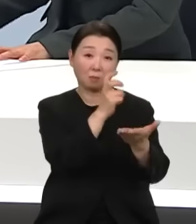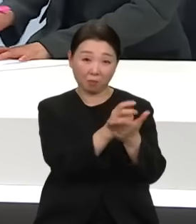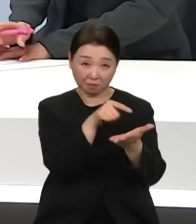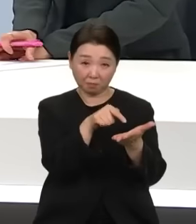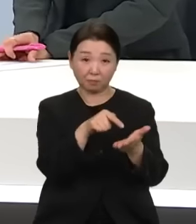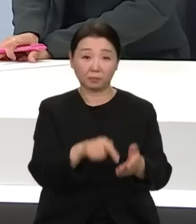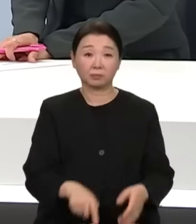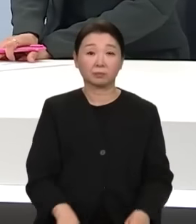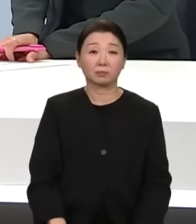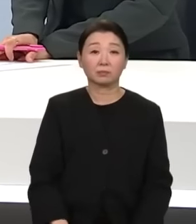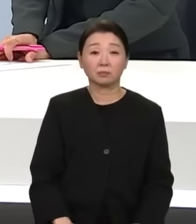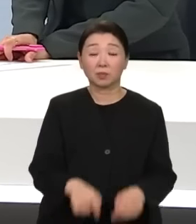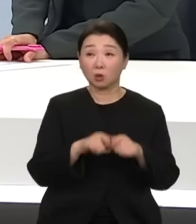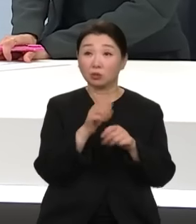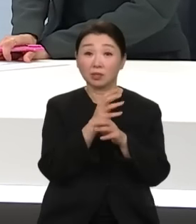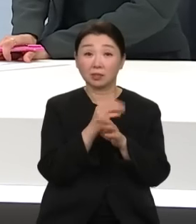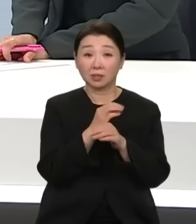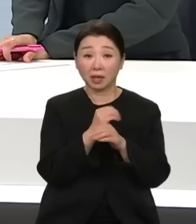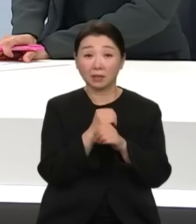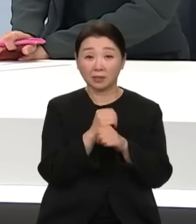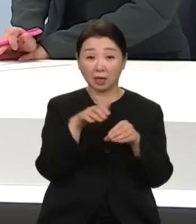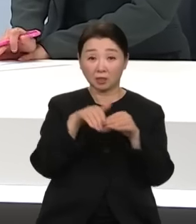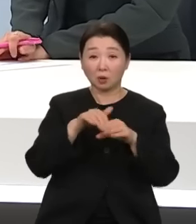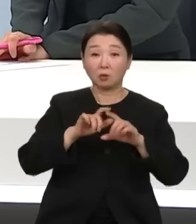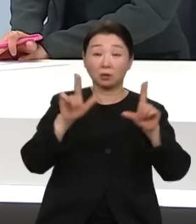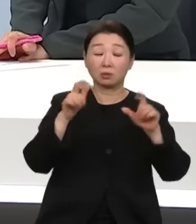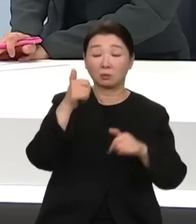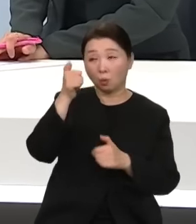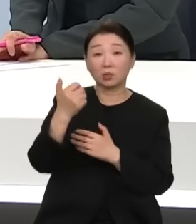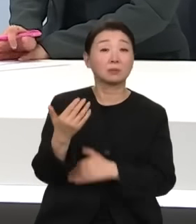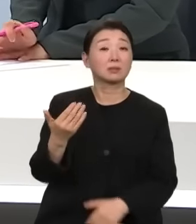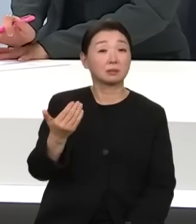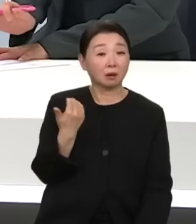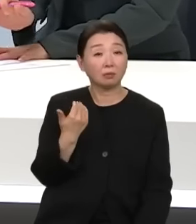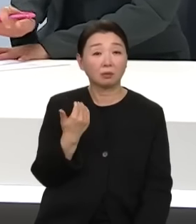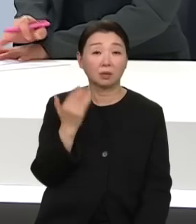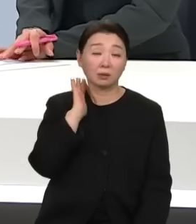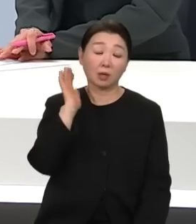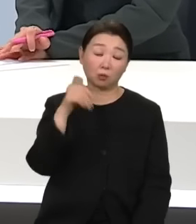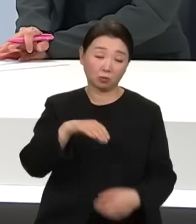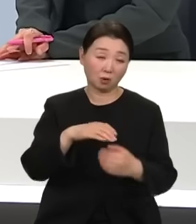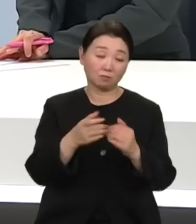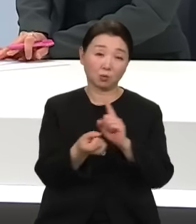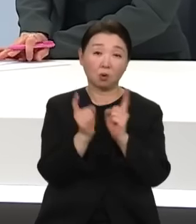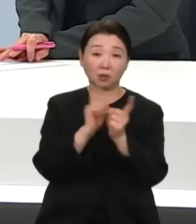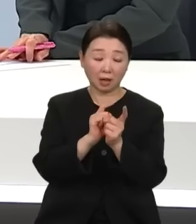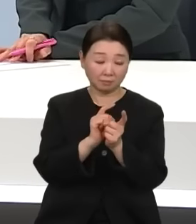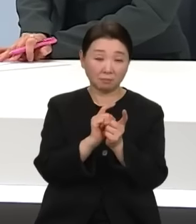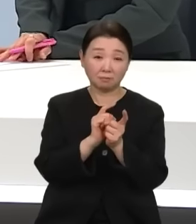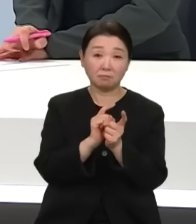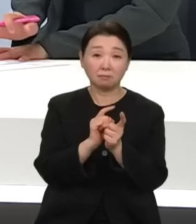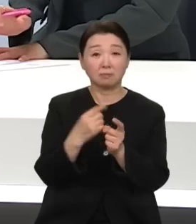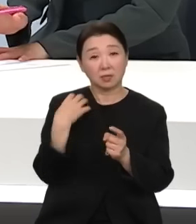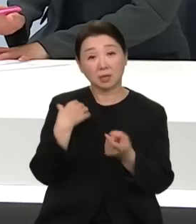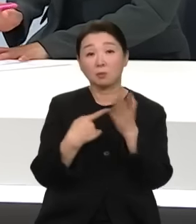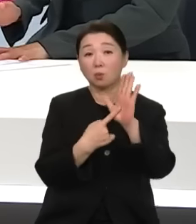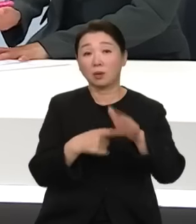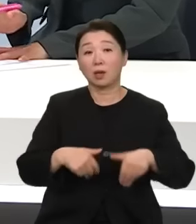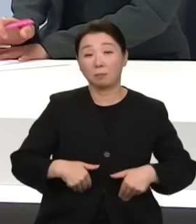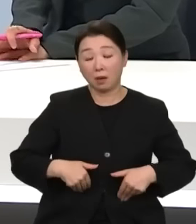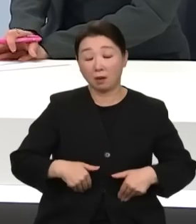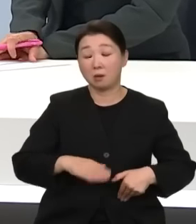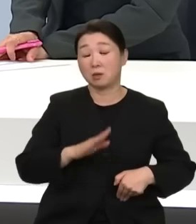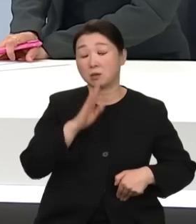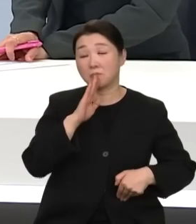규정하고 있습니다이 구체적인 자은 선거일 50일 전에 대통령 권한대행이 공개해야 하는데요 실제 이렇게